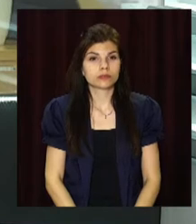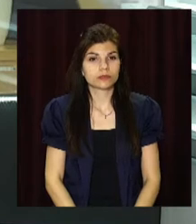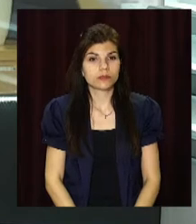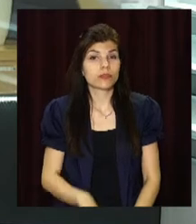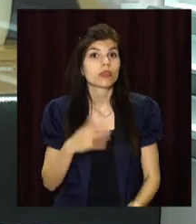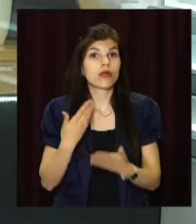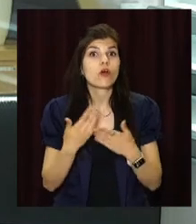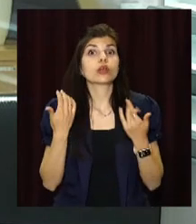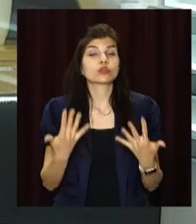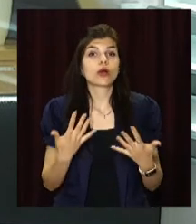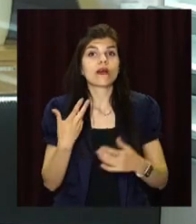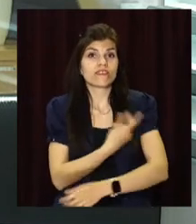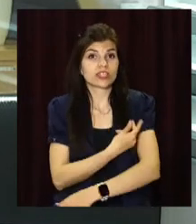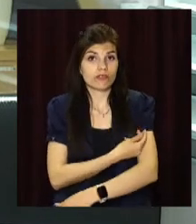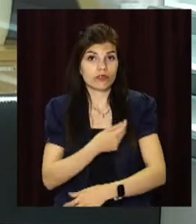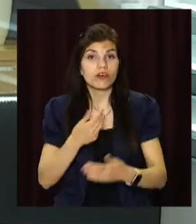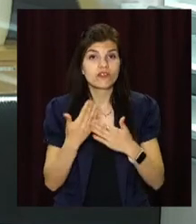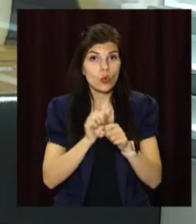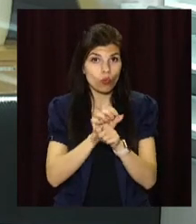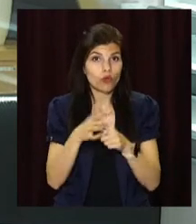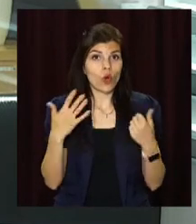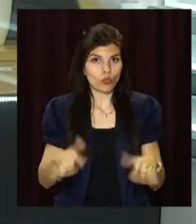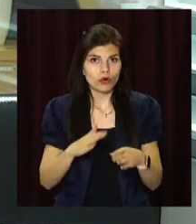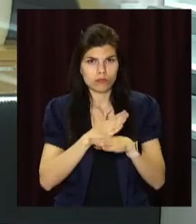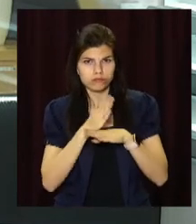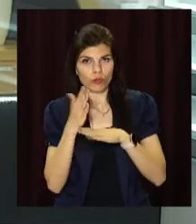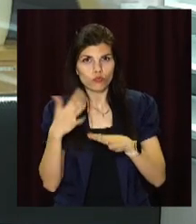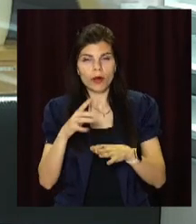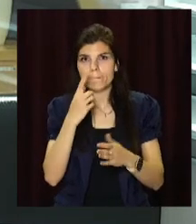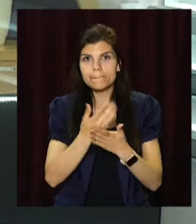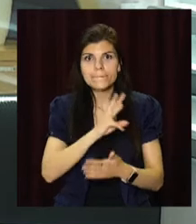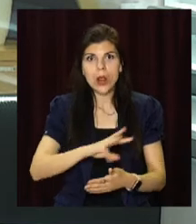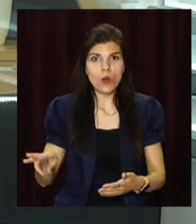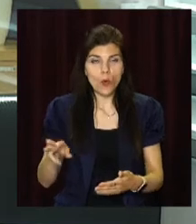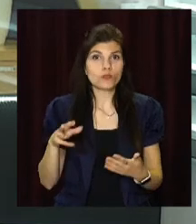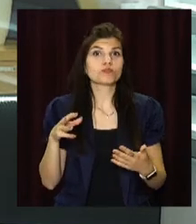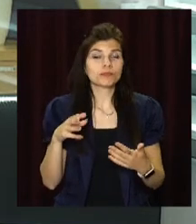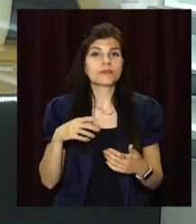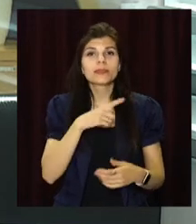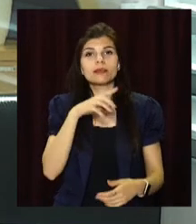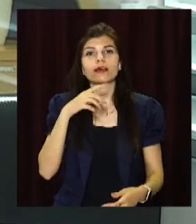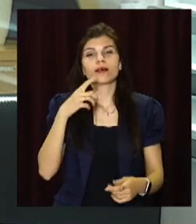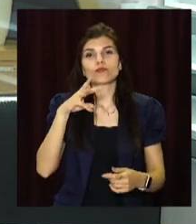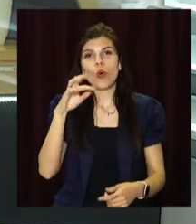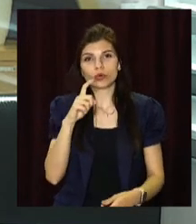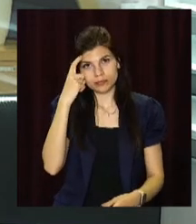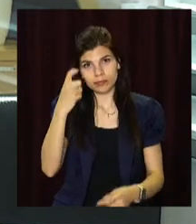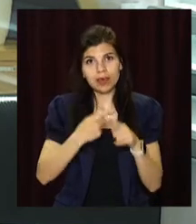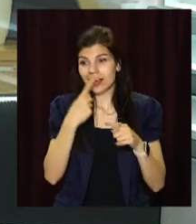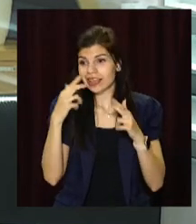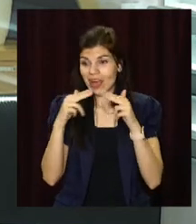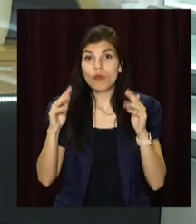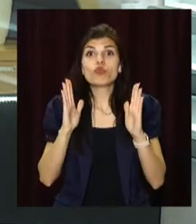А от кількість вакцинованих українців від ковіду вже перетнула мільйон, повідомляють у МОЗ. Зокрема, на Дніпропетровщині тільки минулої